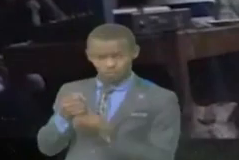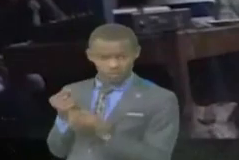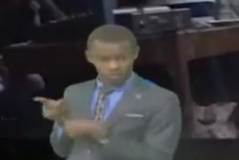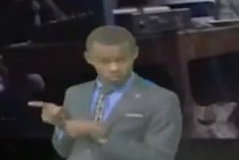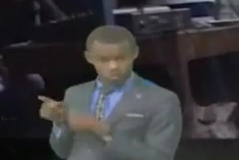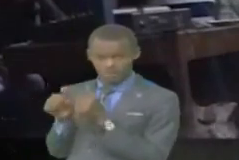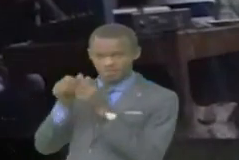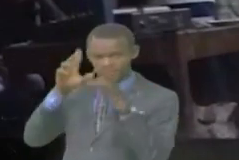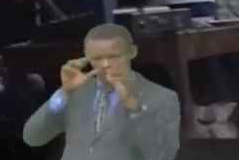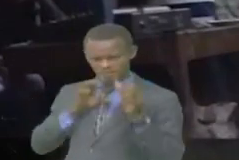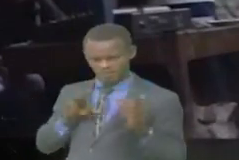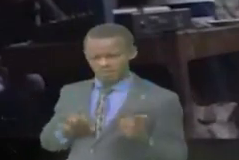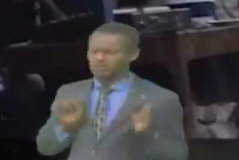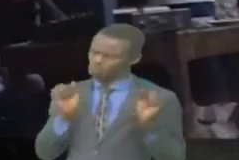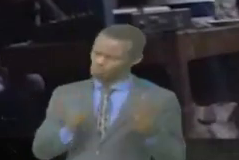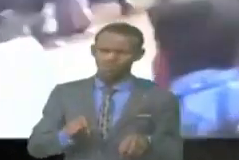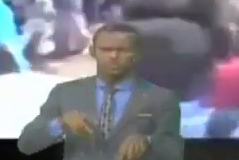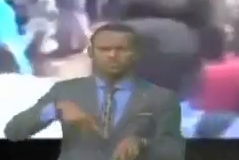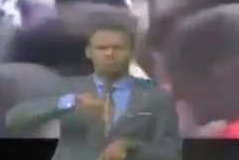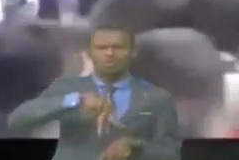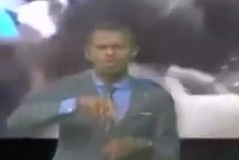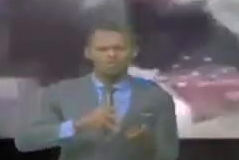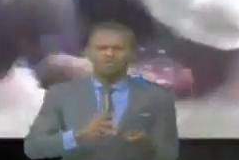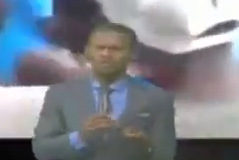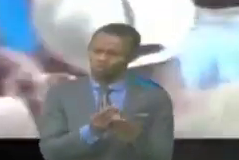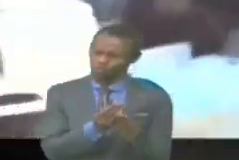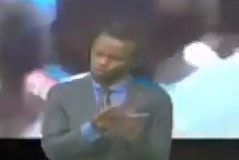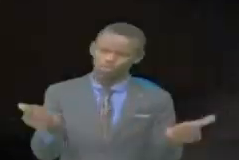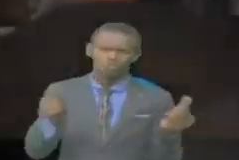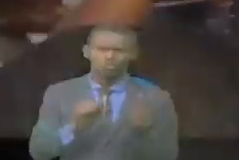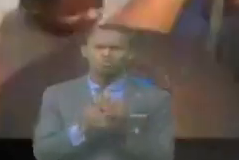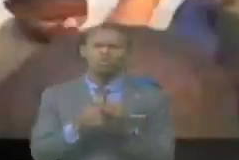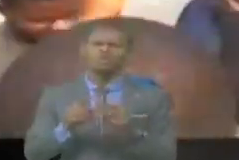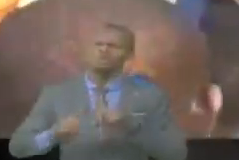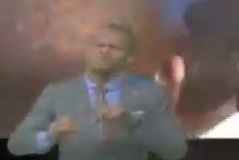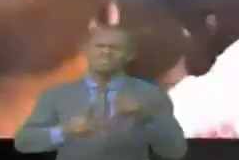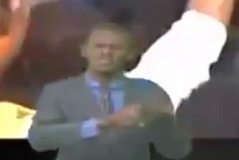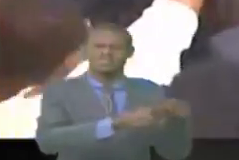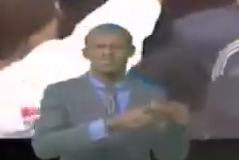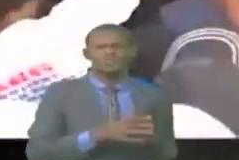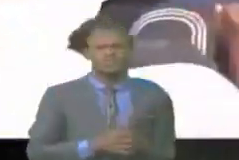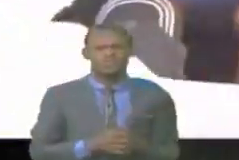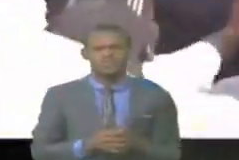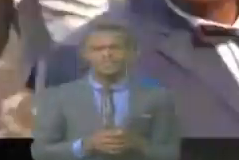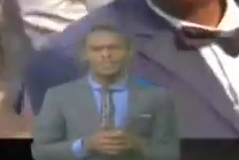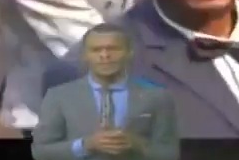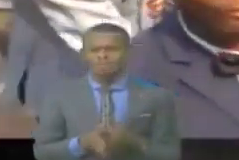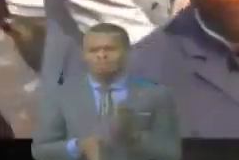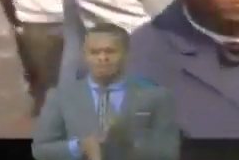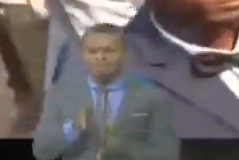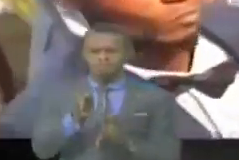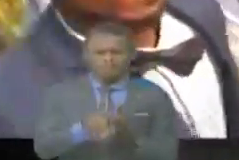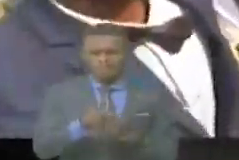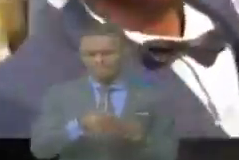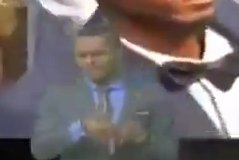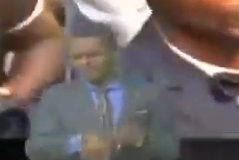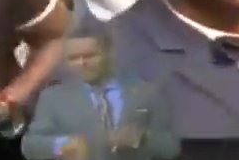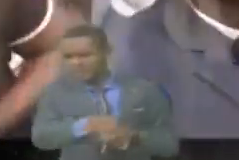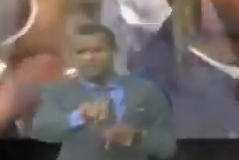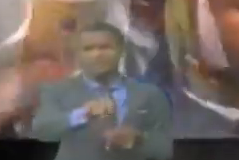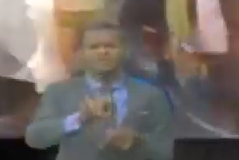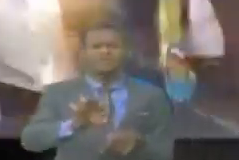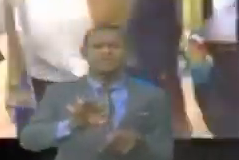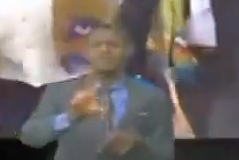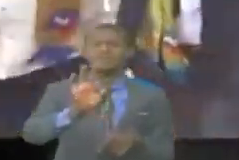acquis. Il y en a 9,9% de ses voix sont pour lui. De Kengeville jusqu'à Fichi, la population du Kwango qui